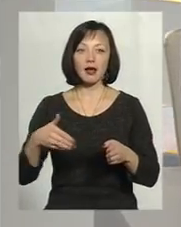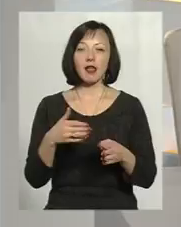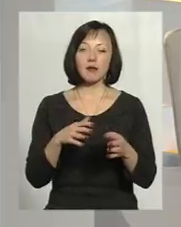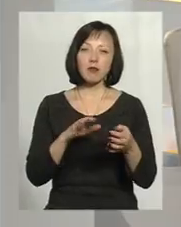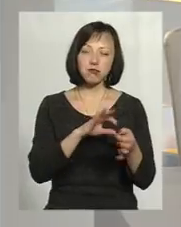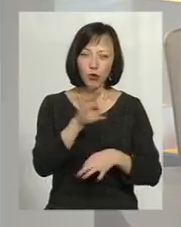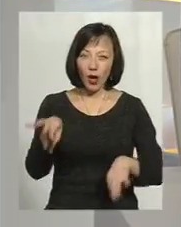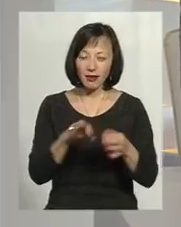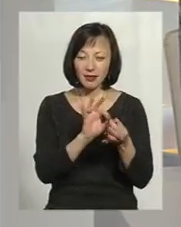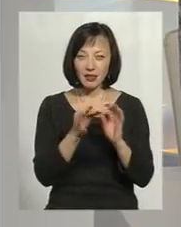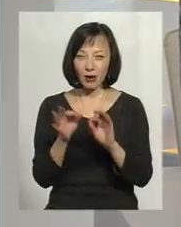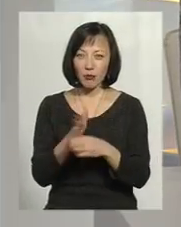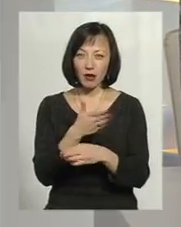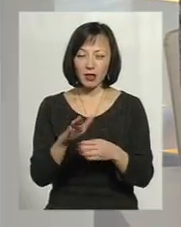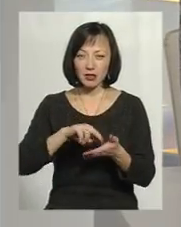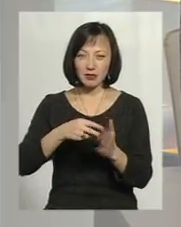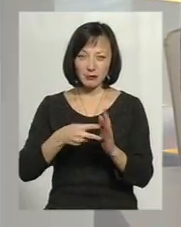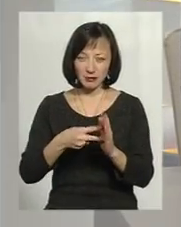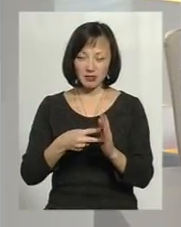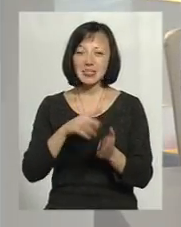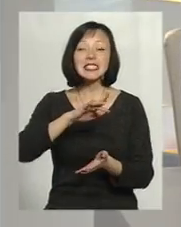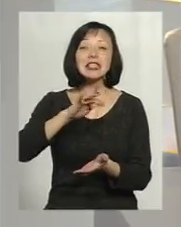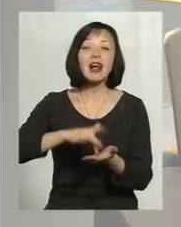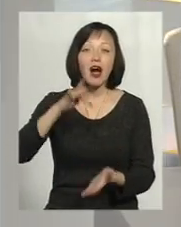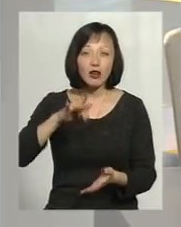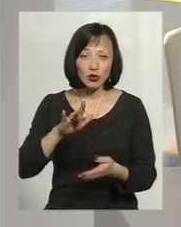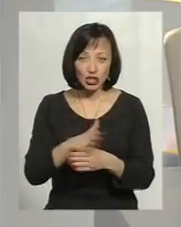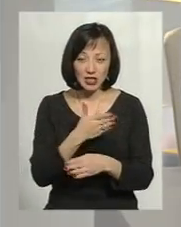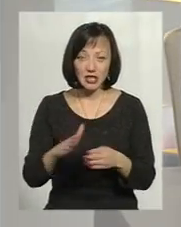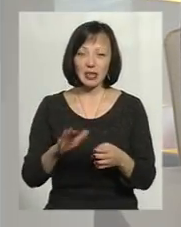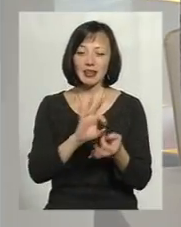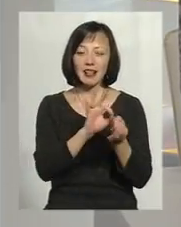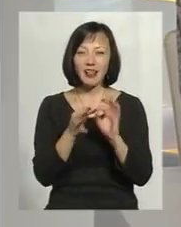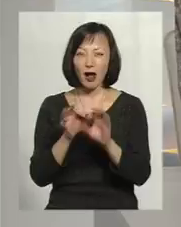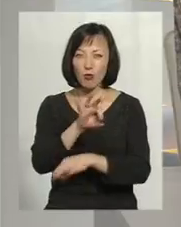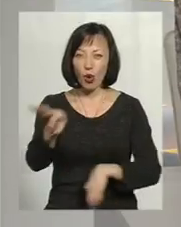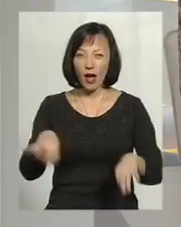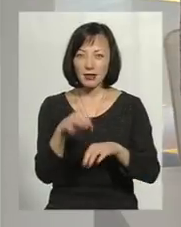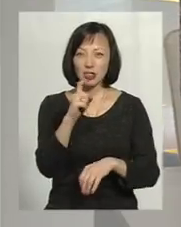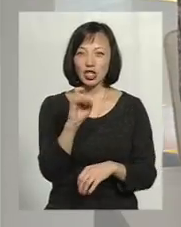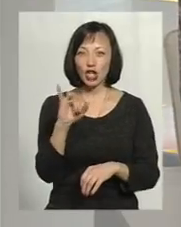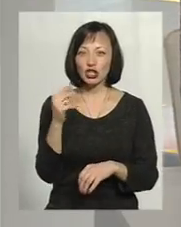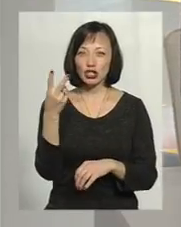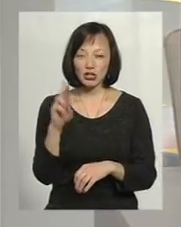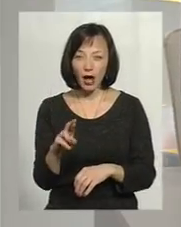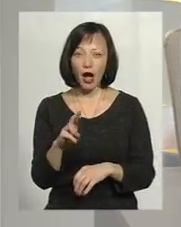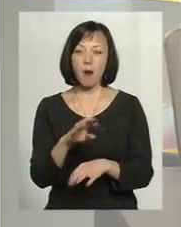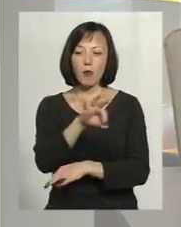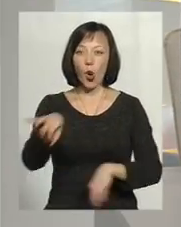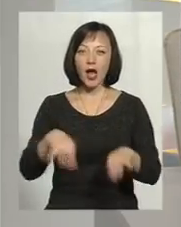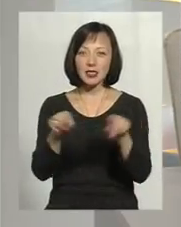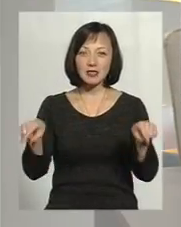детального планування центральної частини міста, проєкт детального планування території Заріччя, проєкт створення дентро-лугопарку в